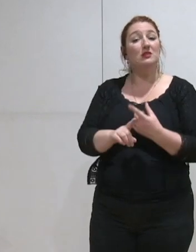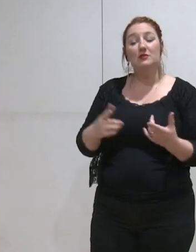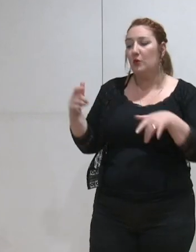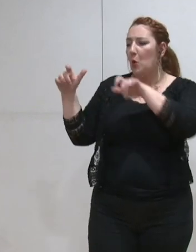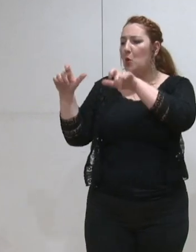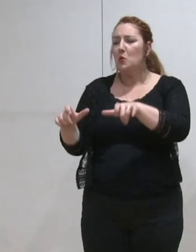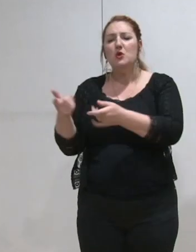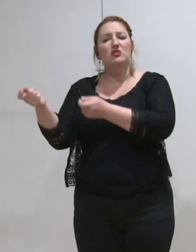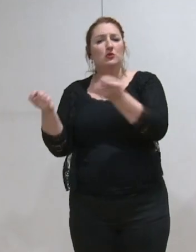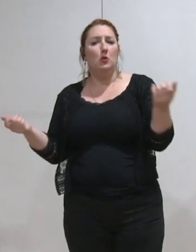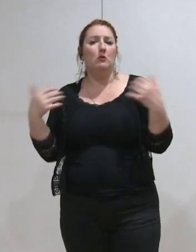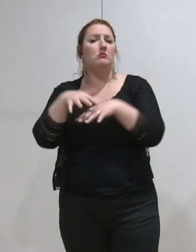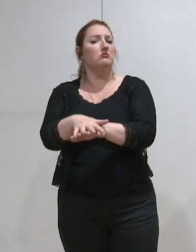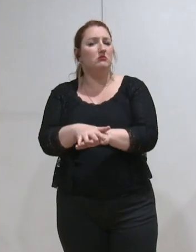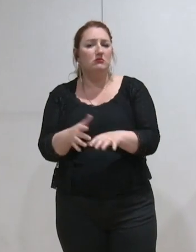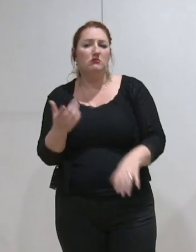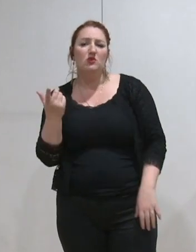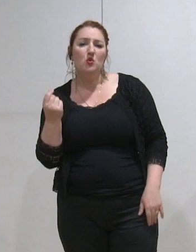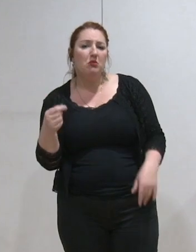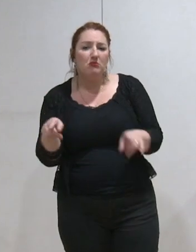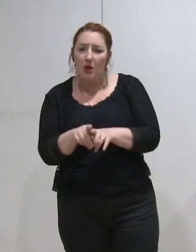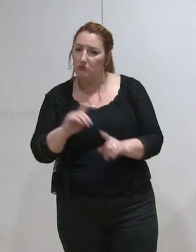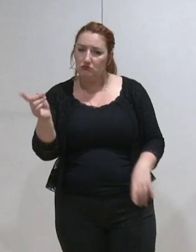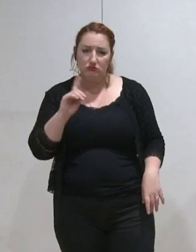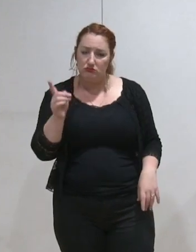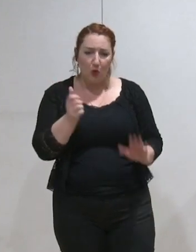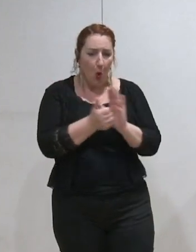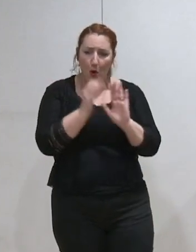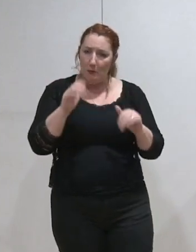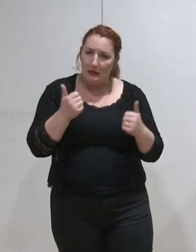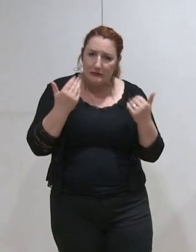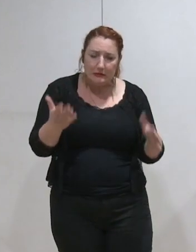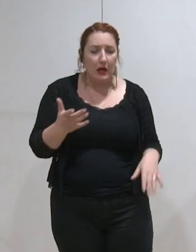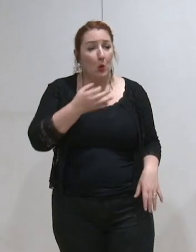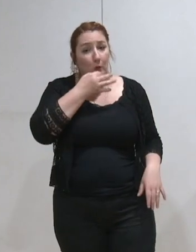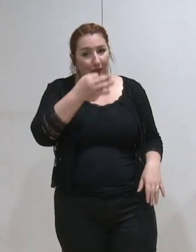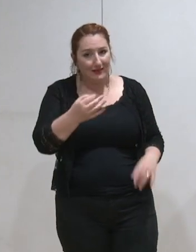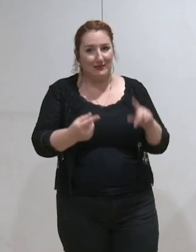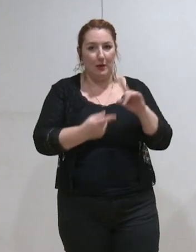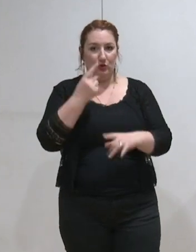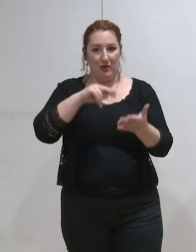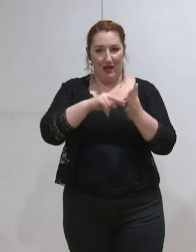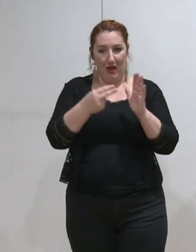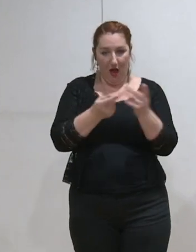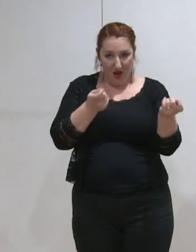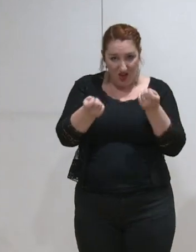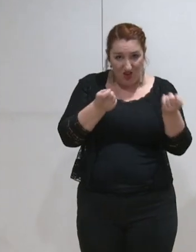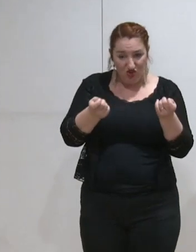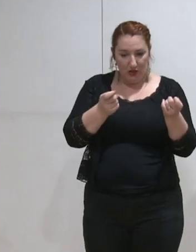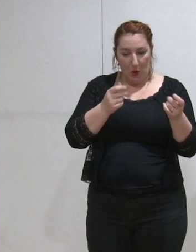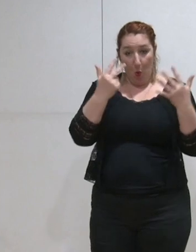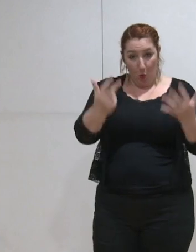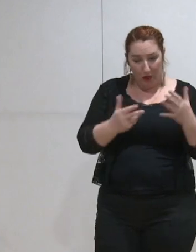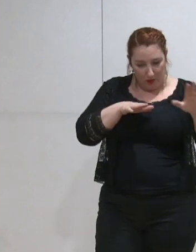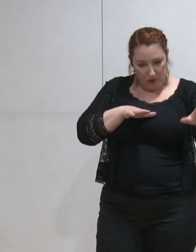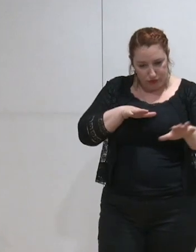contrôle de gestion on pourra y revenir un petit peu plus tard il a bien été précisé aussi que cette régie devait monter en puissance au cours des 8 ans pendant lesquels